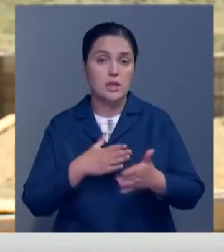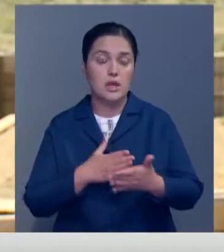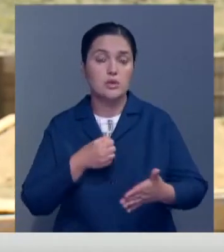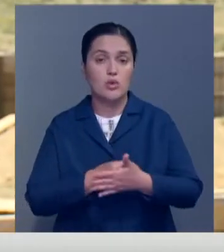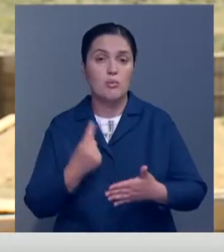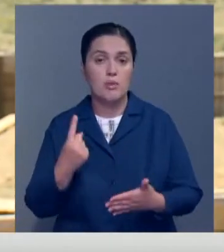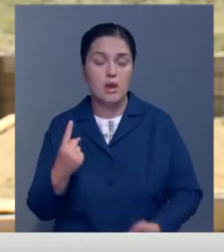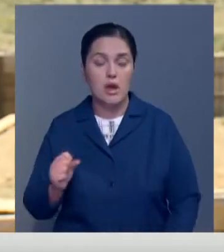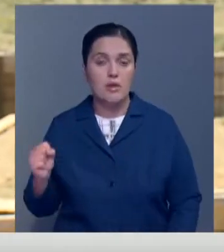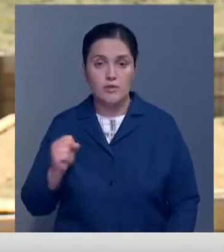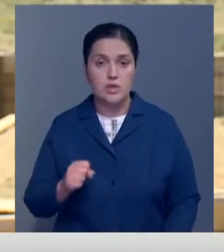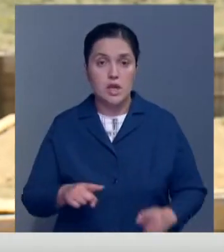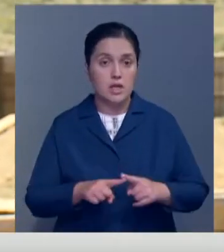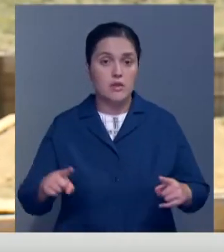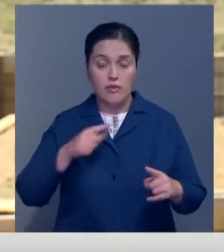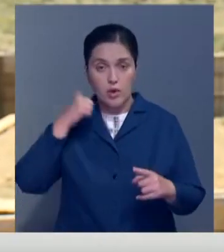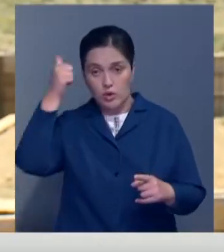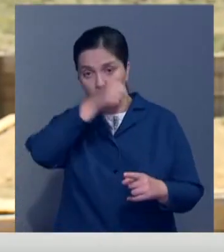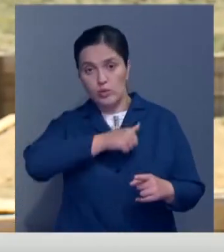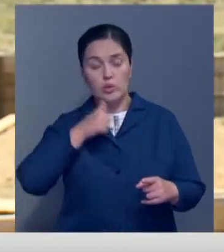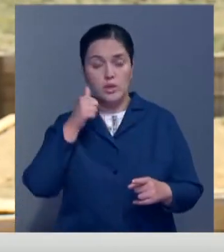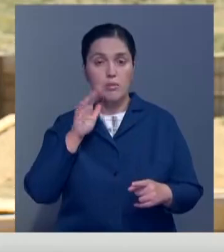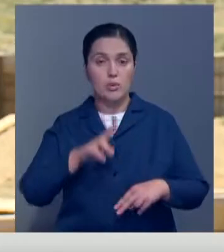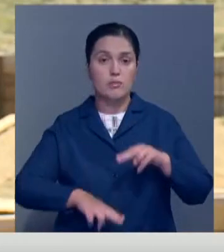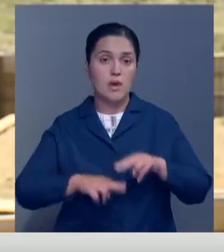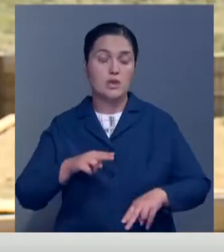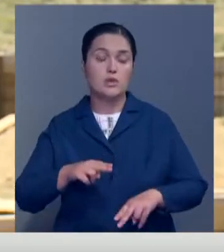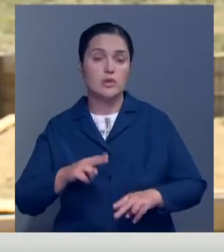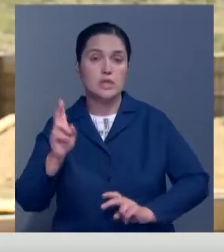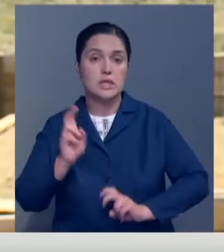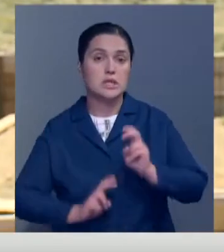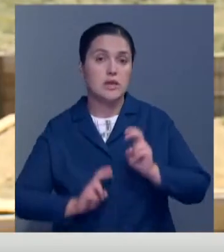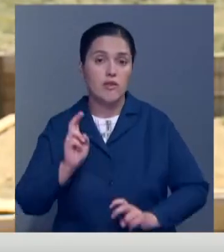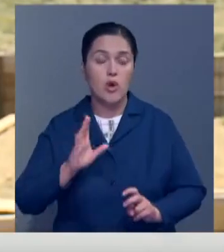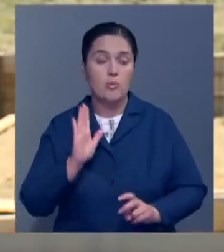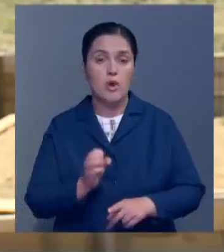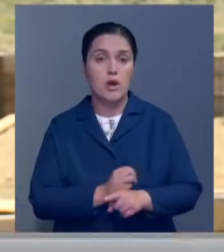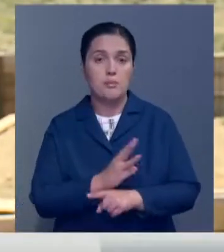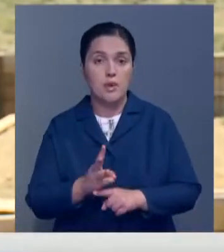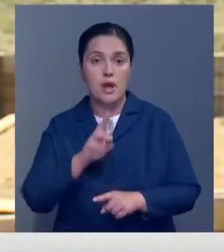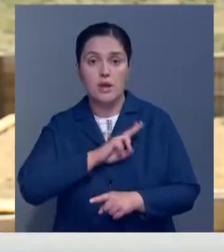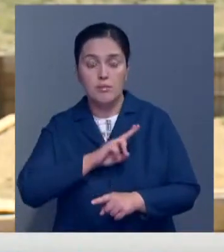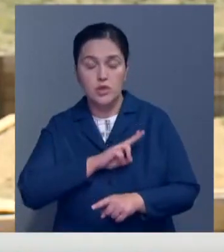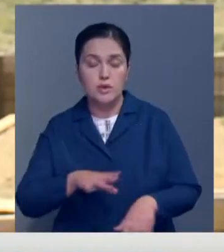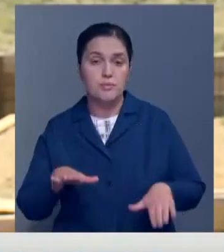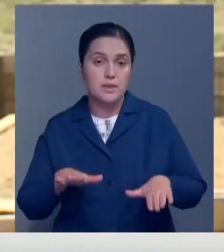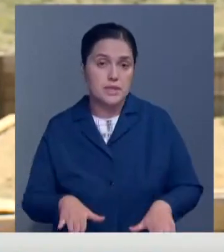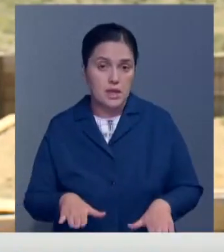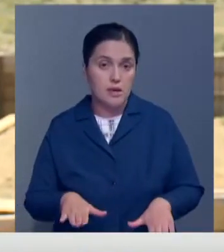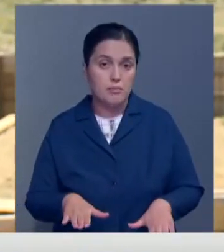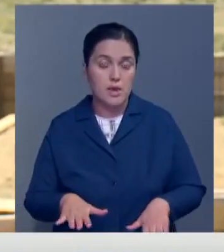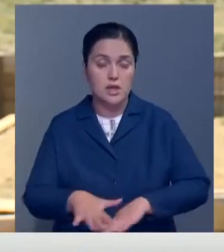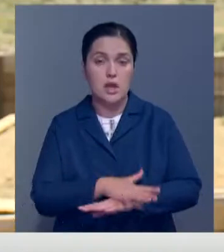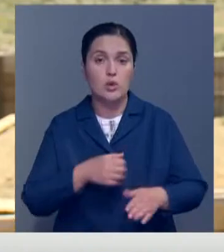августа текущего года построить этот завод. Планируем обеспечить рабочими местами местное население